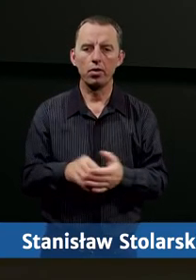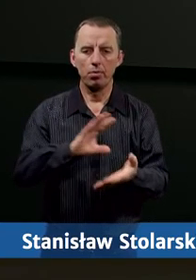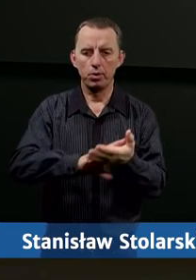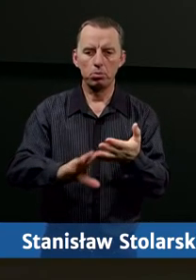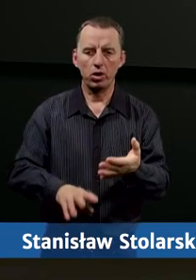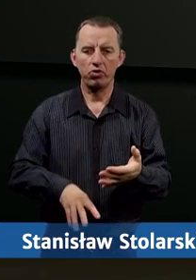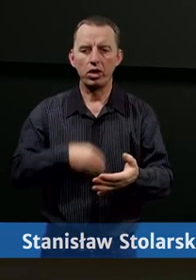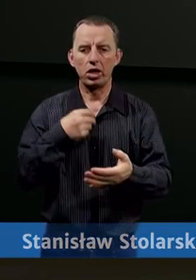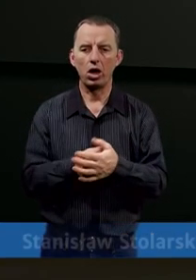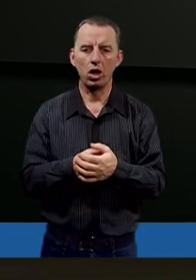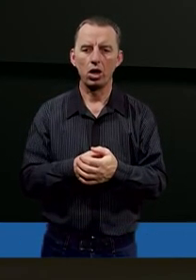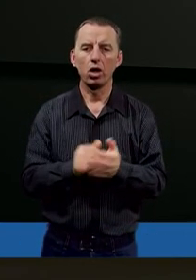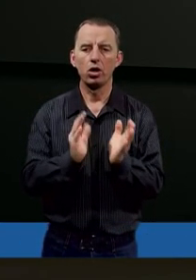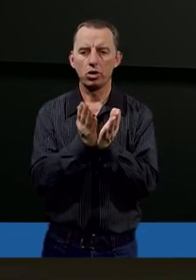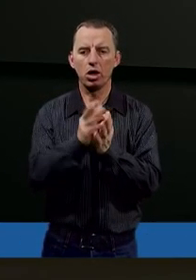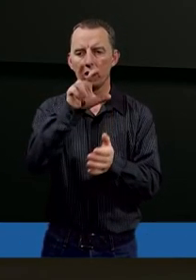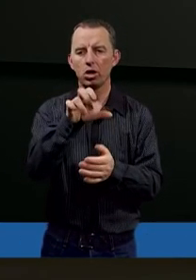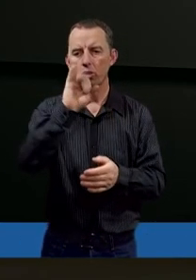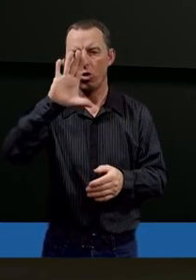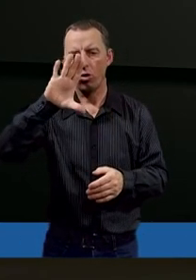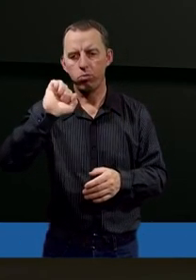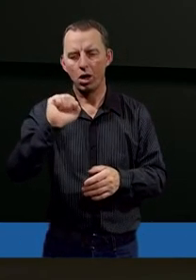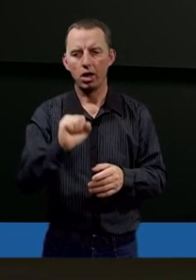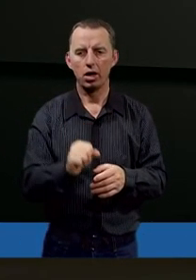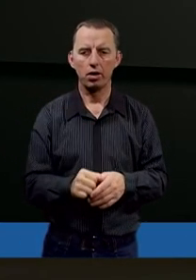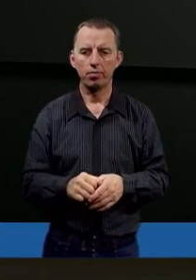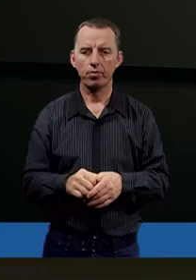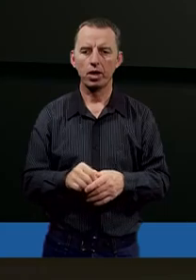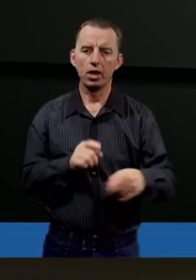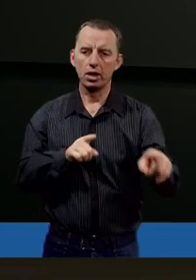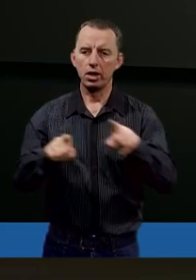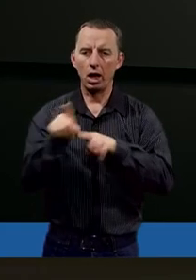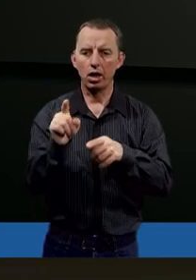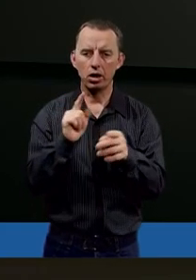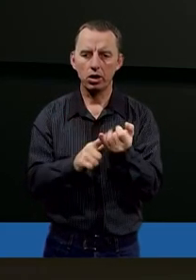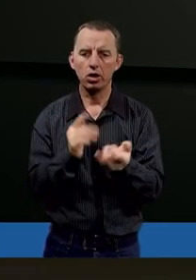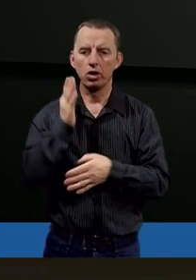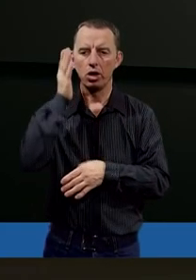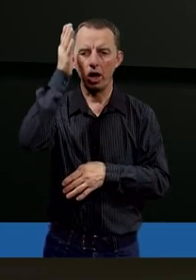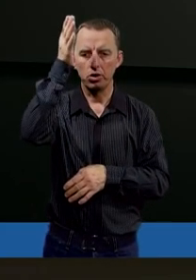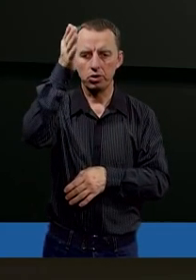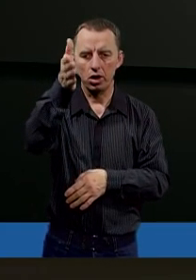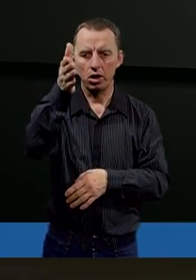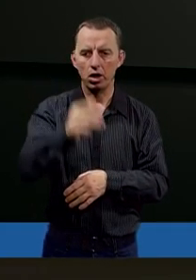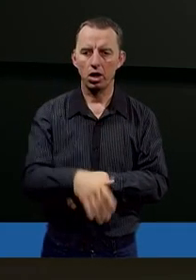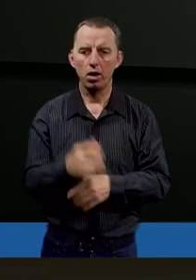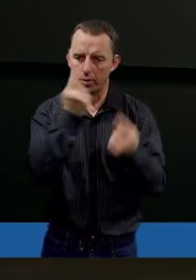Pisma Świętego, Księgi Hioba, Oznaki Nadziei.